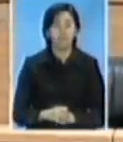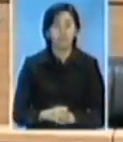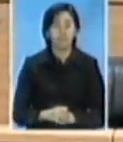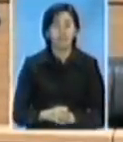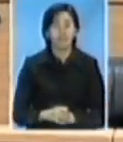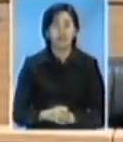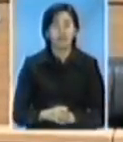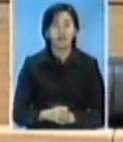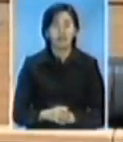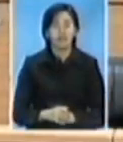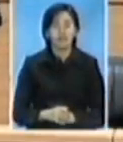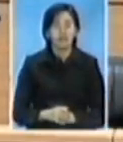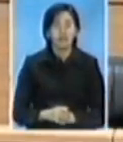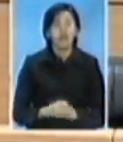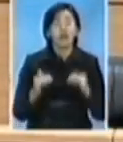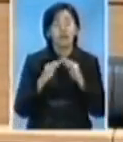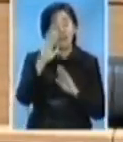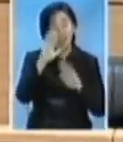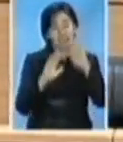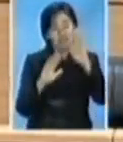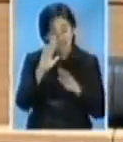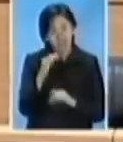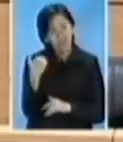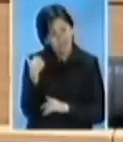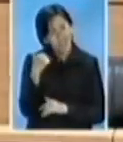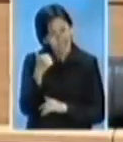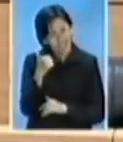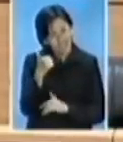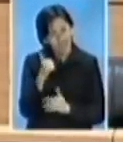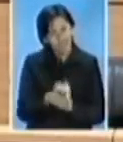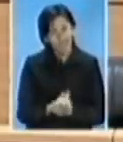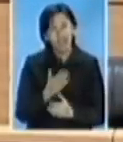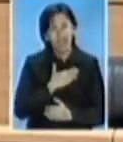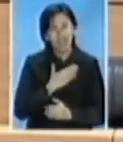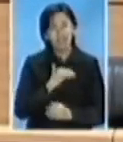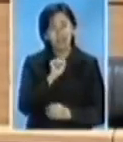ท่านเห็นหรือยังครับว่าข้อดีของระบบประชาธิปไตยแบบในทุนนี่ก็ดีนะยังได้สุนัยเข้